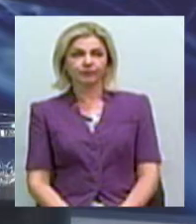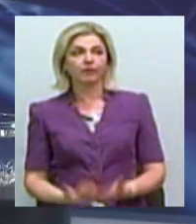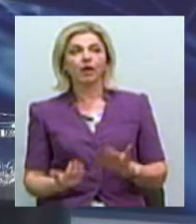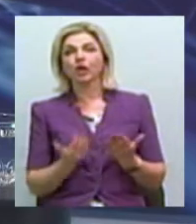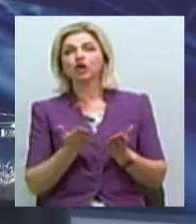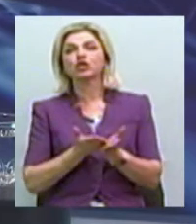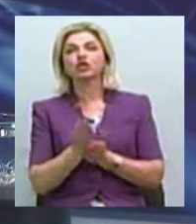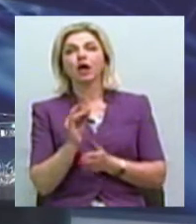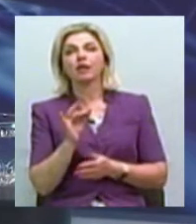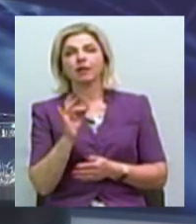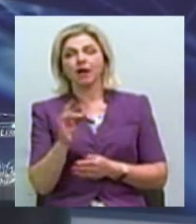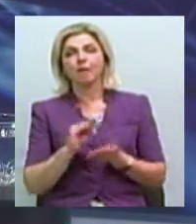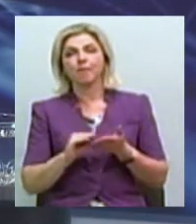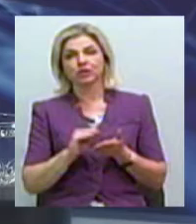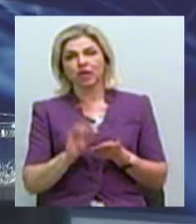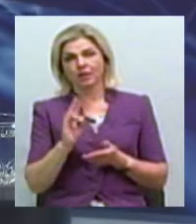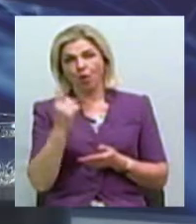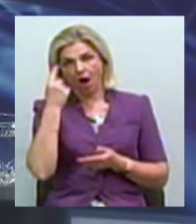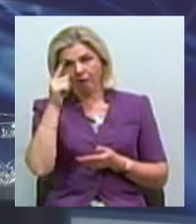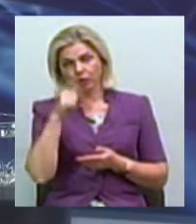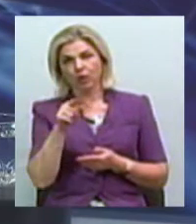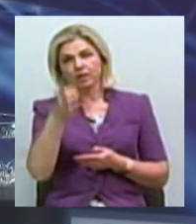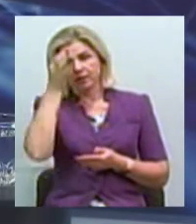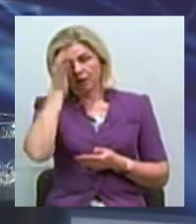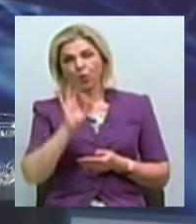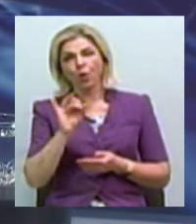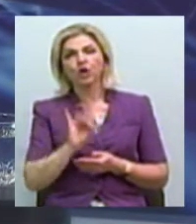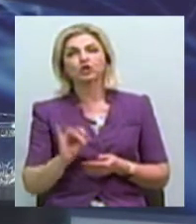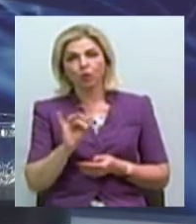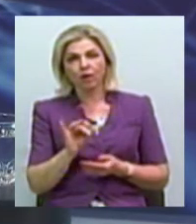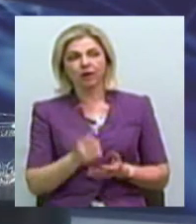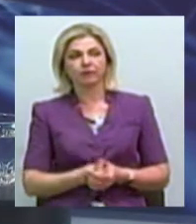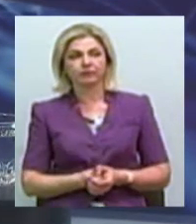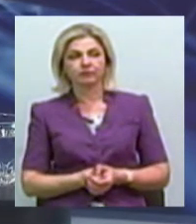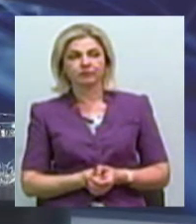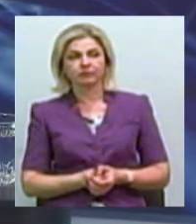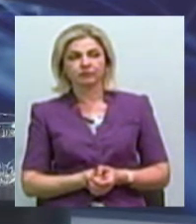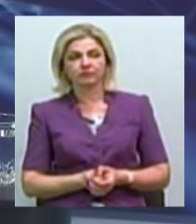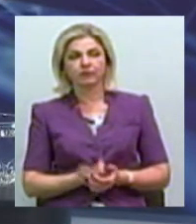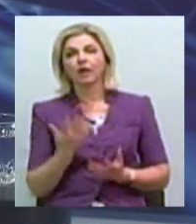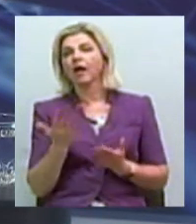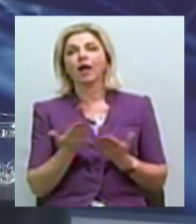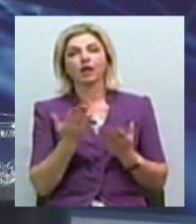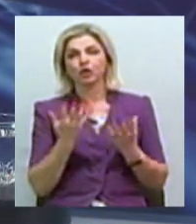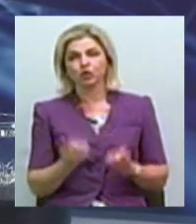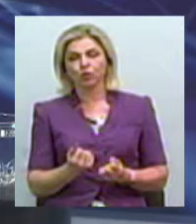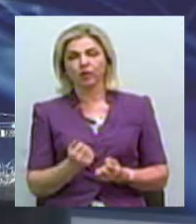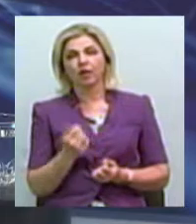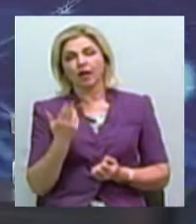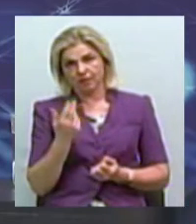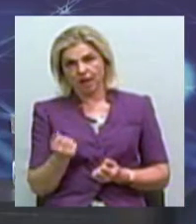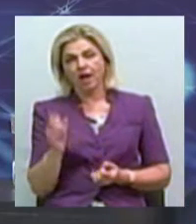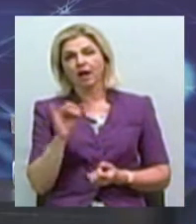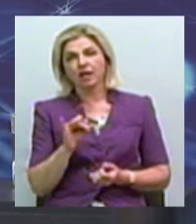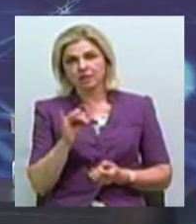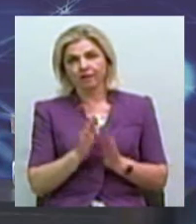жанрах більш за все пишуть миколаївські автори? Ти згадувала про краєзнавство. Так. В яких ще? Краєзнавчі книги.